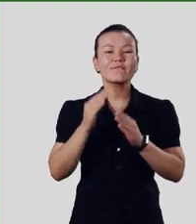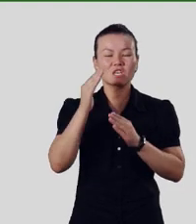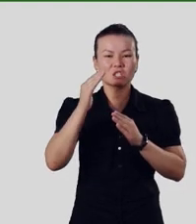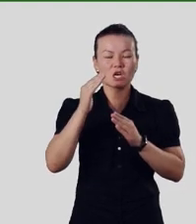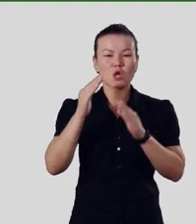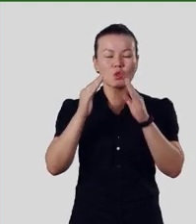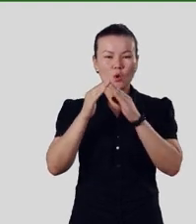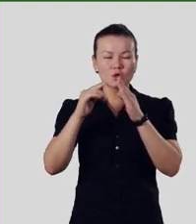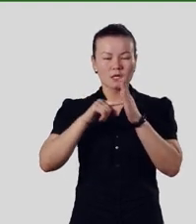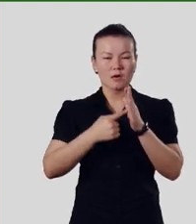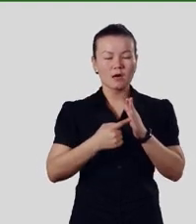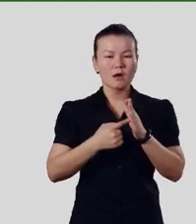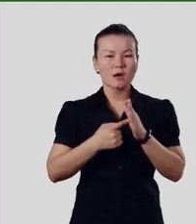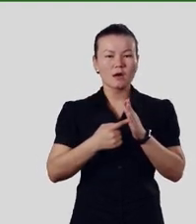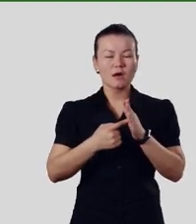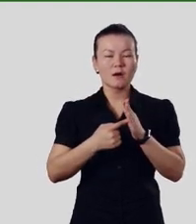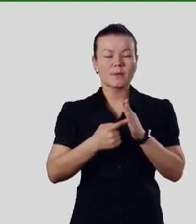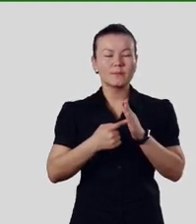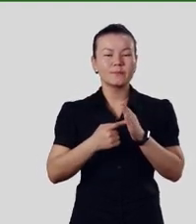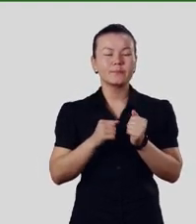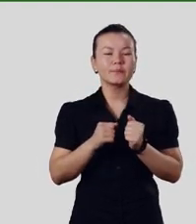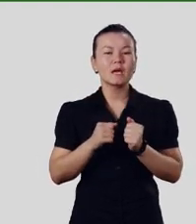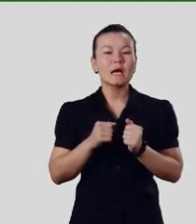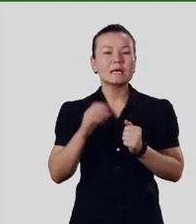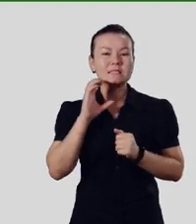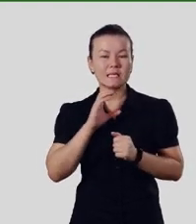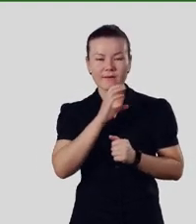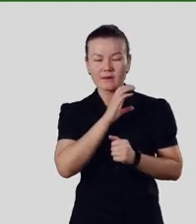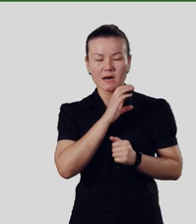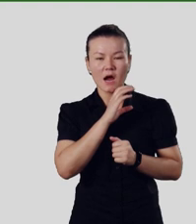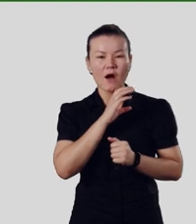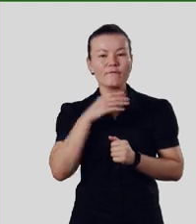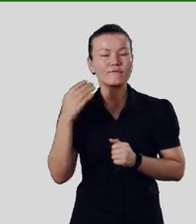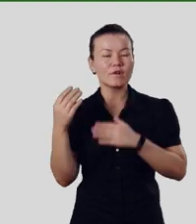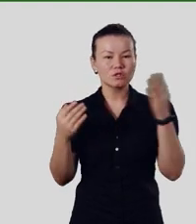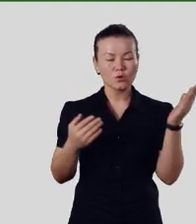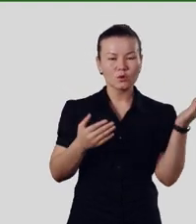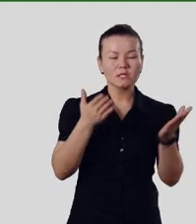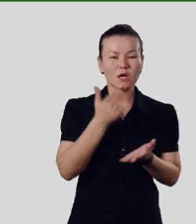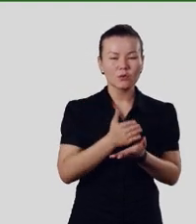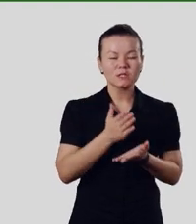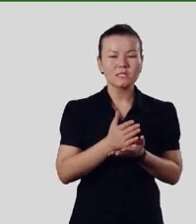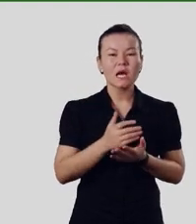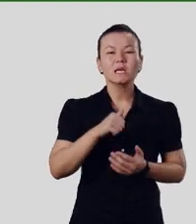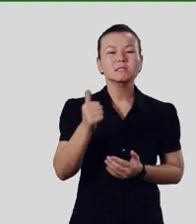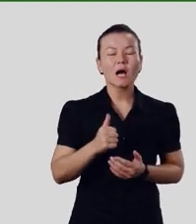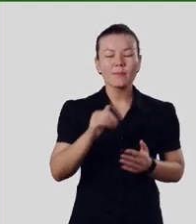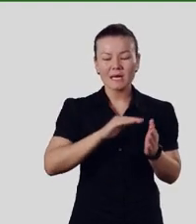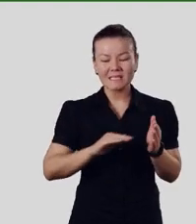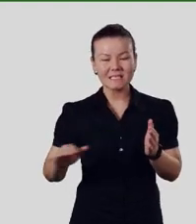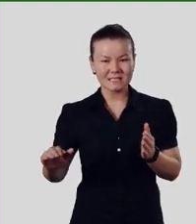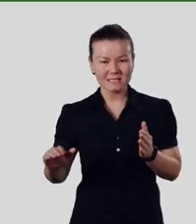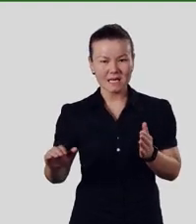складчатой области. К северо-востоку находится Самая низкая отметка